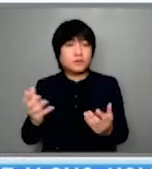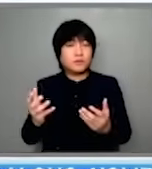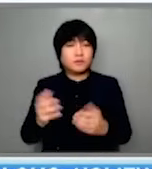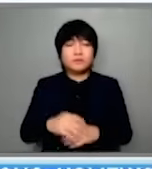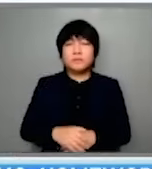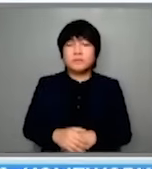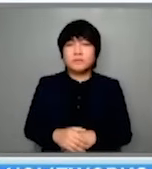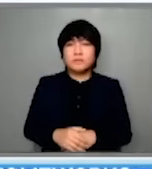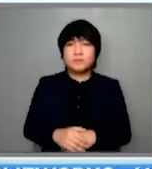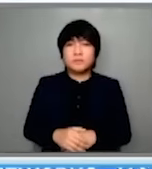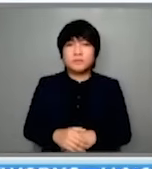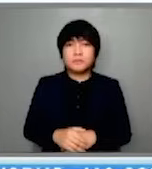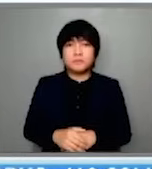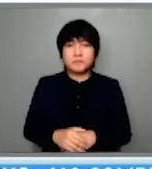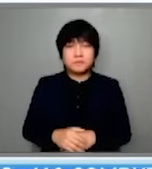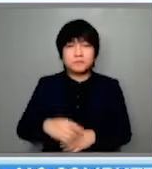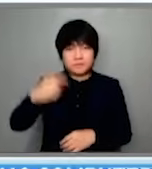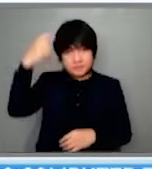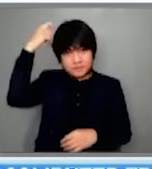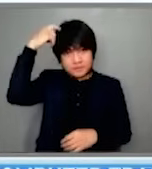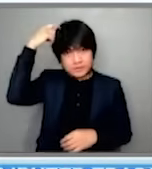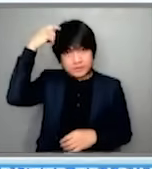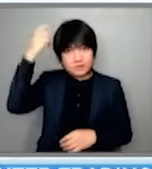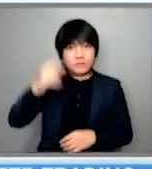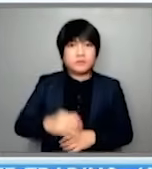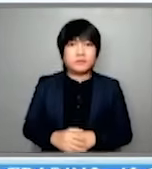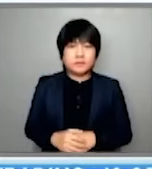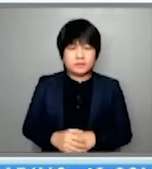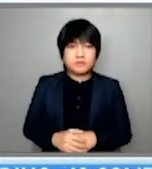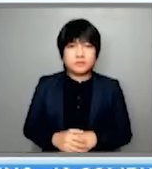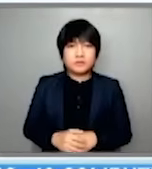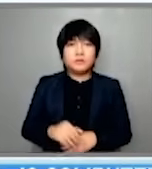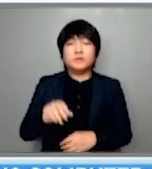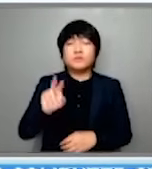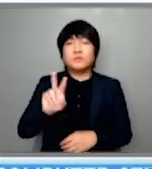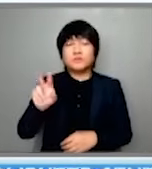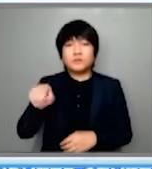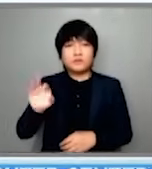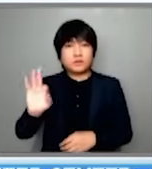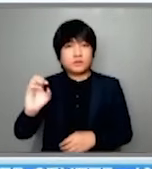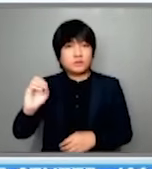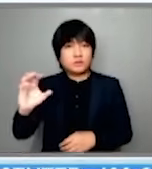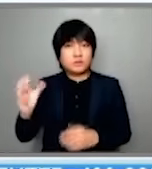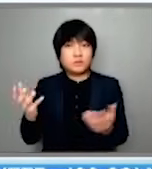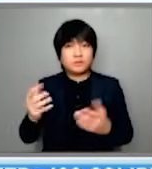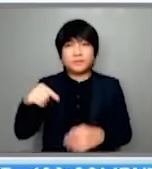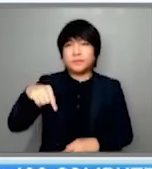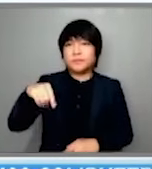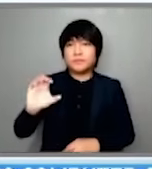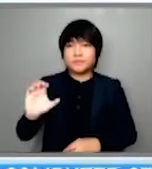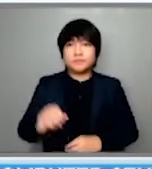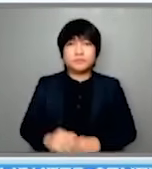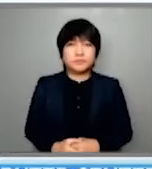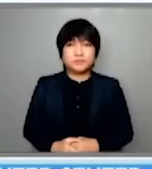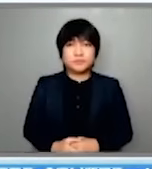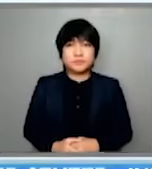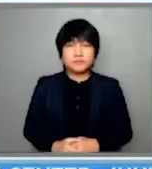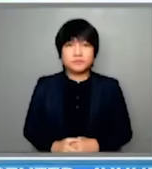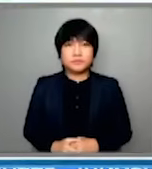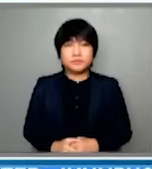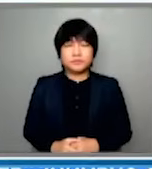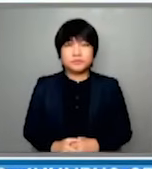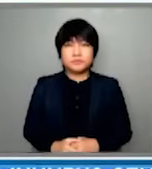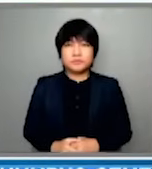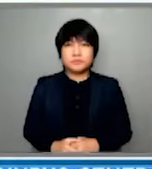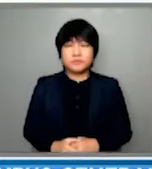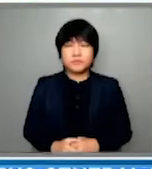sa Basco, Batanes. Habang 22.9 degrees Celsius dito sa Quezon City. Dahil hindi pa malakas ang